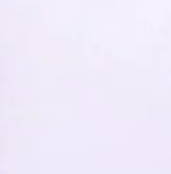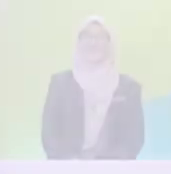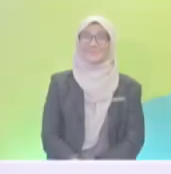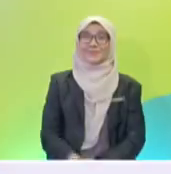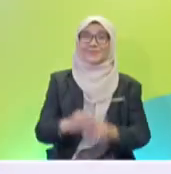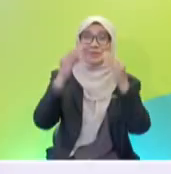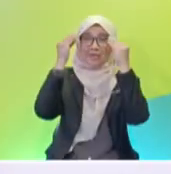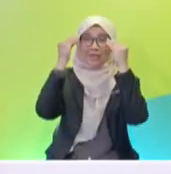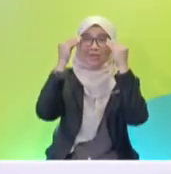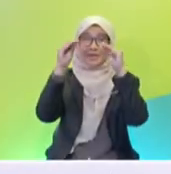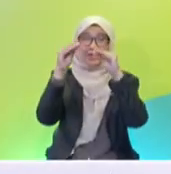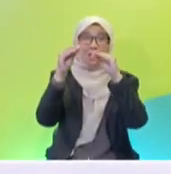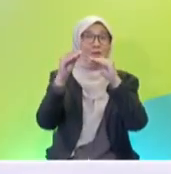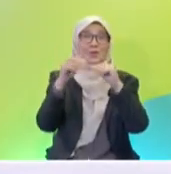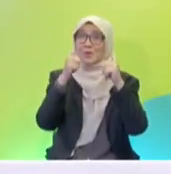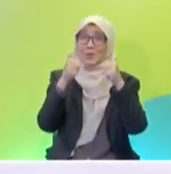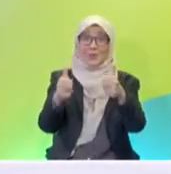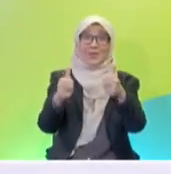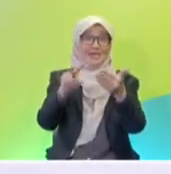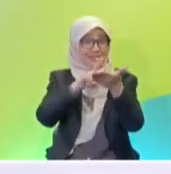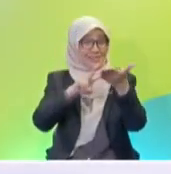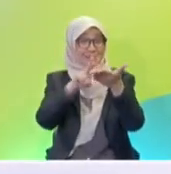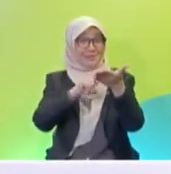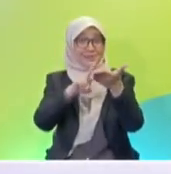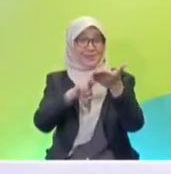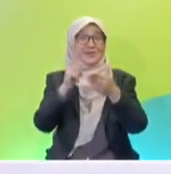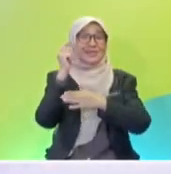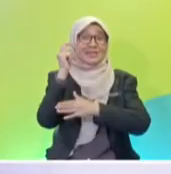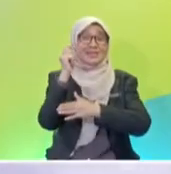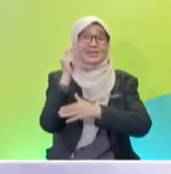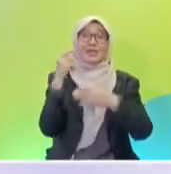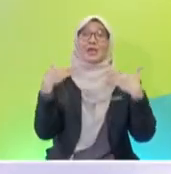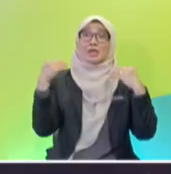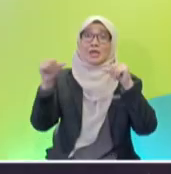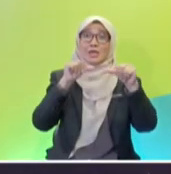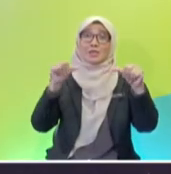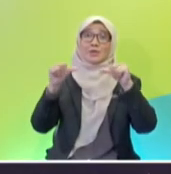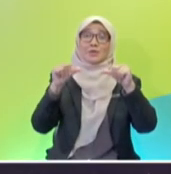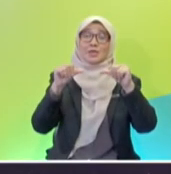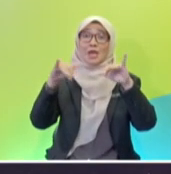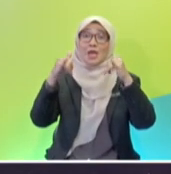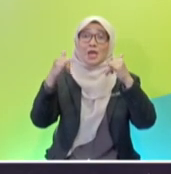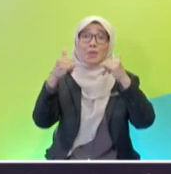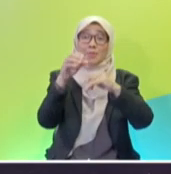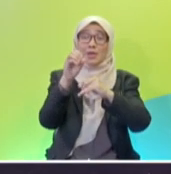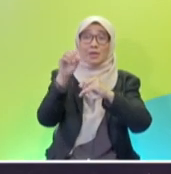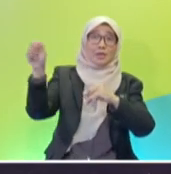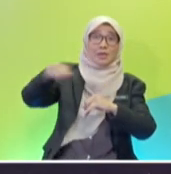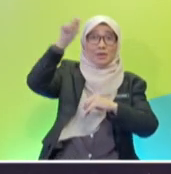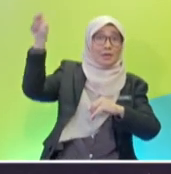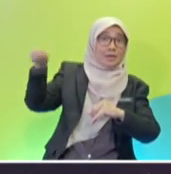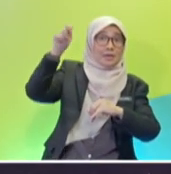Cikgu, menarik betul lah video tadi. Betul. Kan cikgu, ada yang aktiviti saya nampak tadi macam main bunga api cikgu di waktu